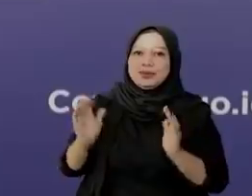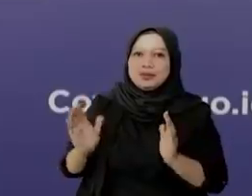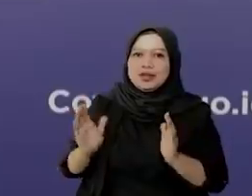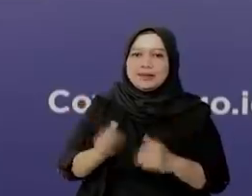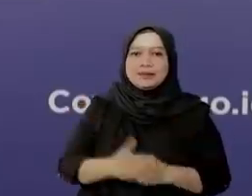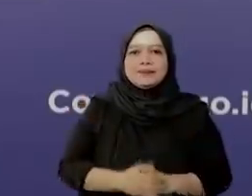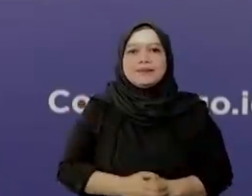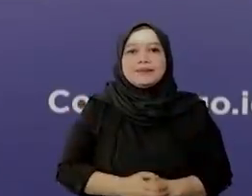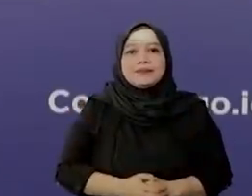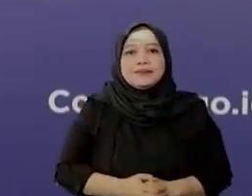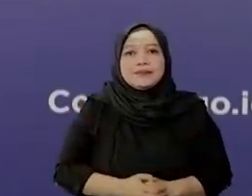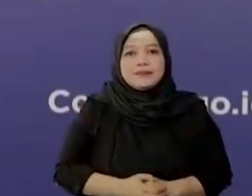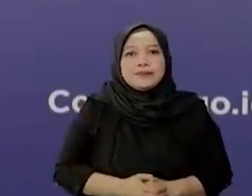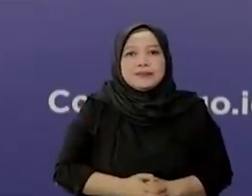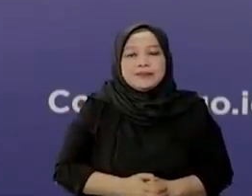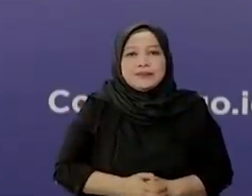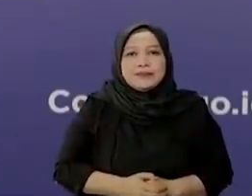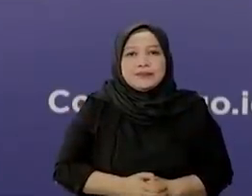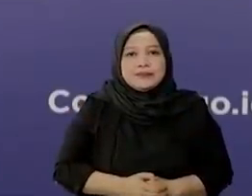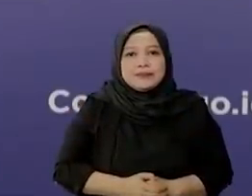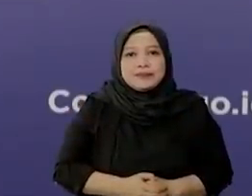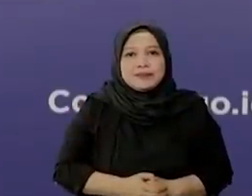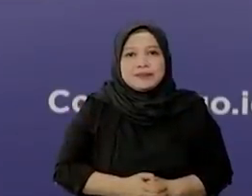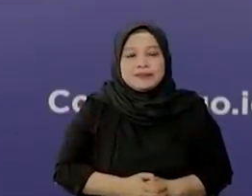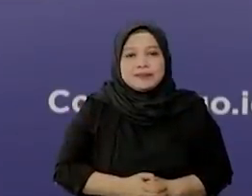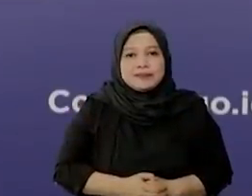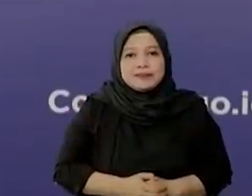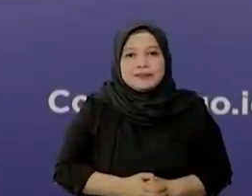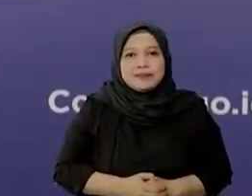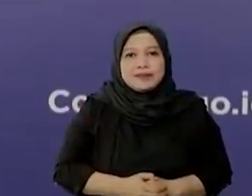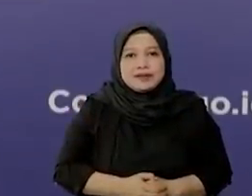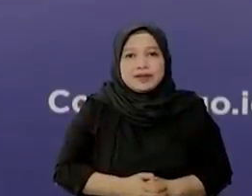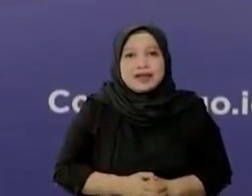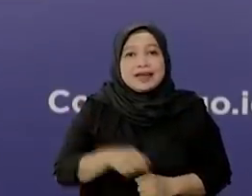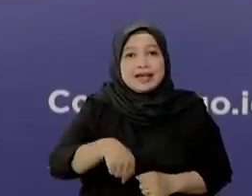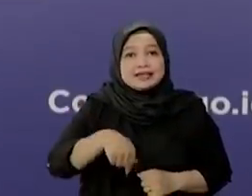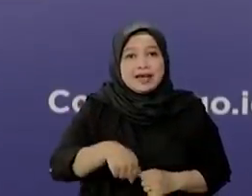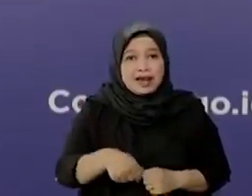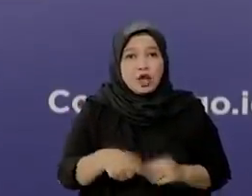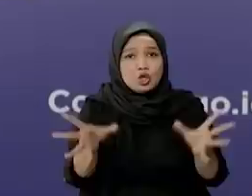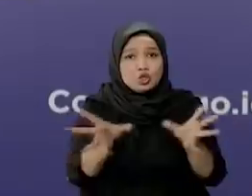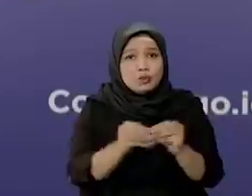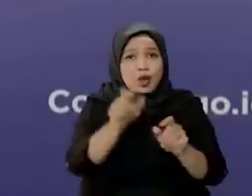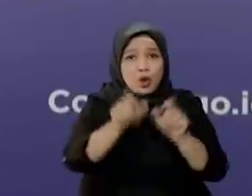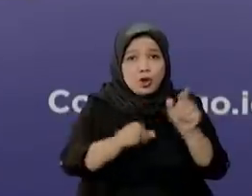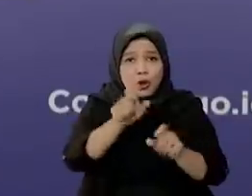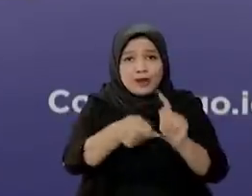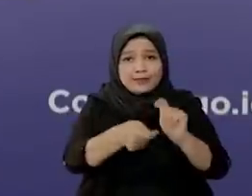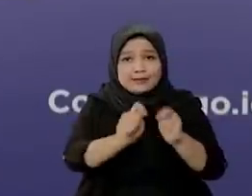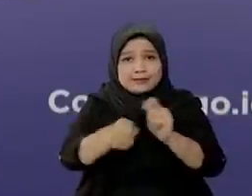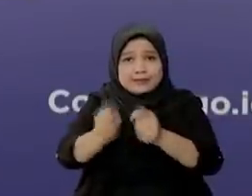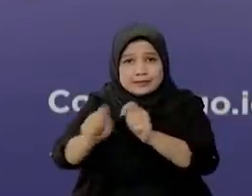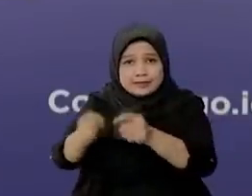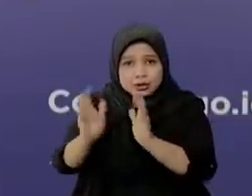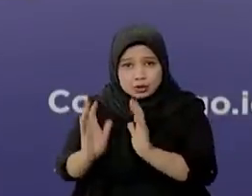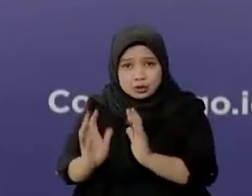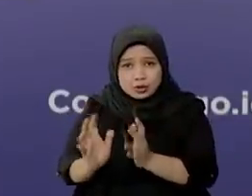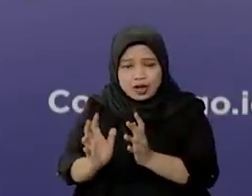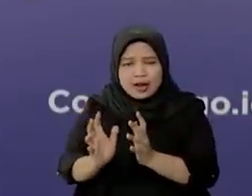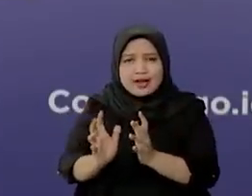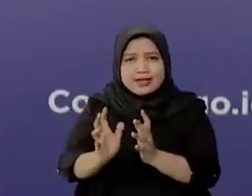saudara-saudara kalau kita lihat pada angkat testing yang dilakukan maka secara nasional